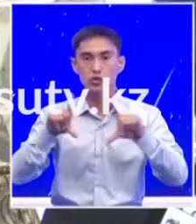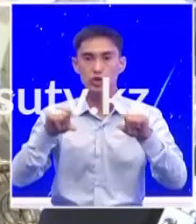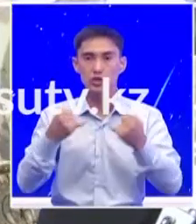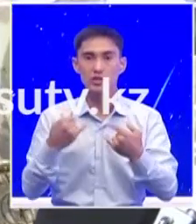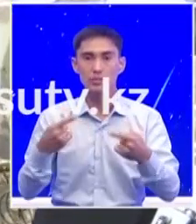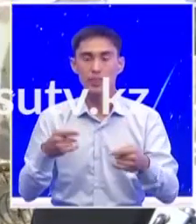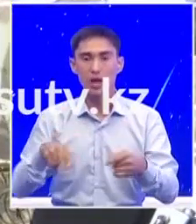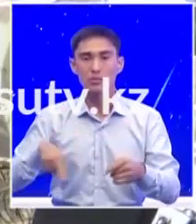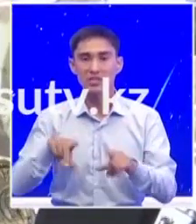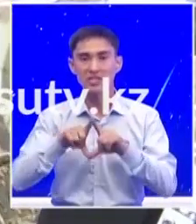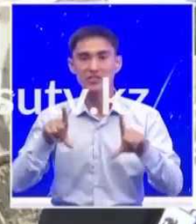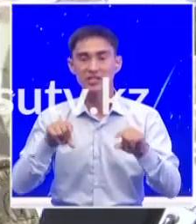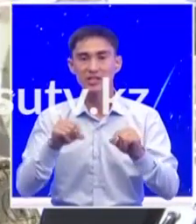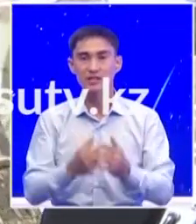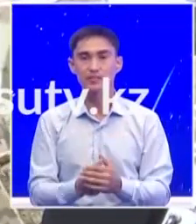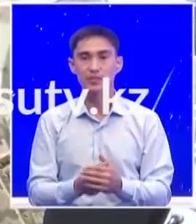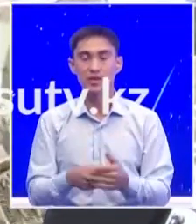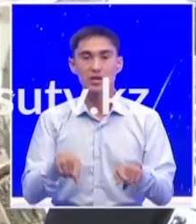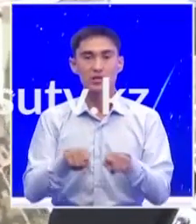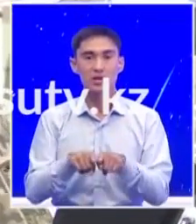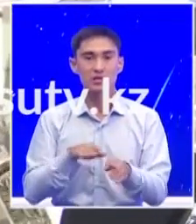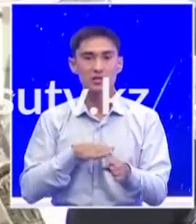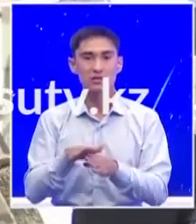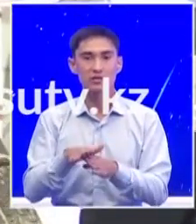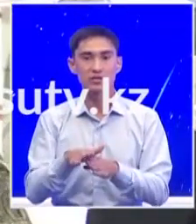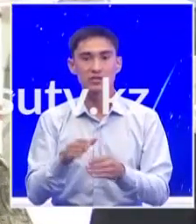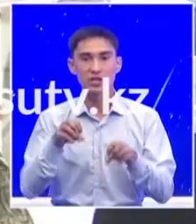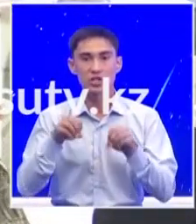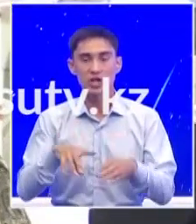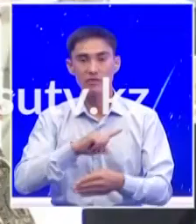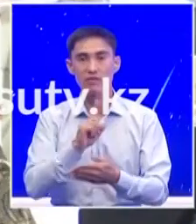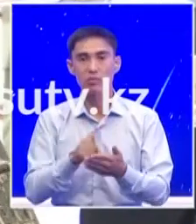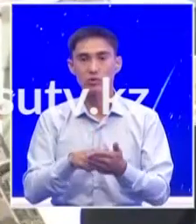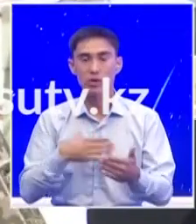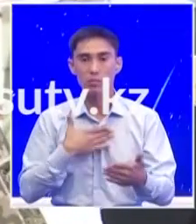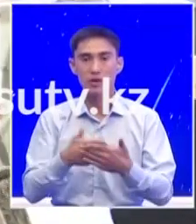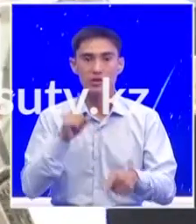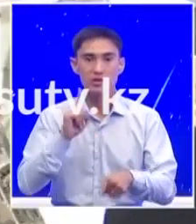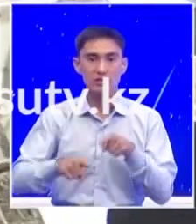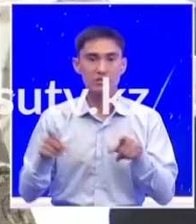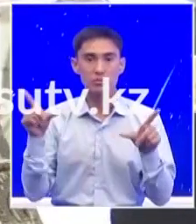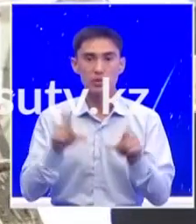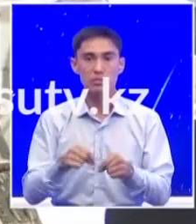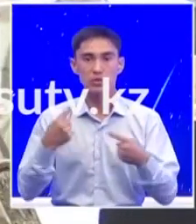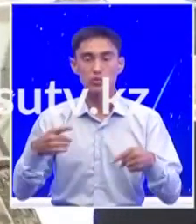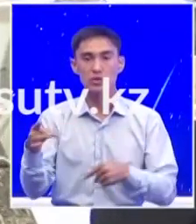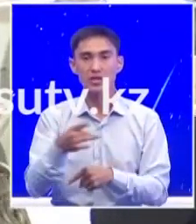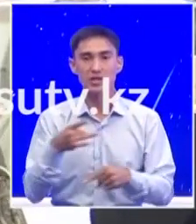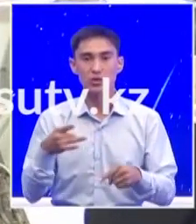непосредственно административные здания. Итак, мы, соответственно, решаем вопросы оперативности прибытия из других